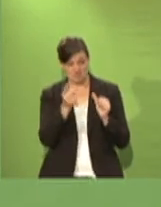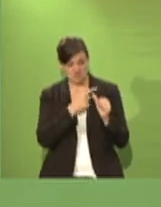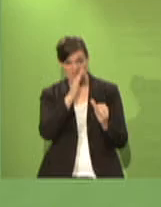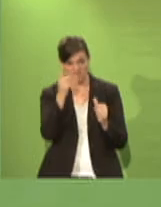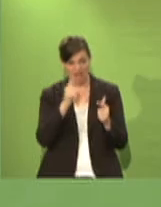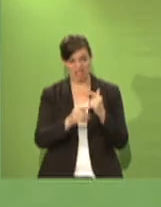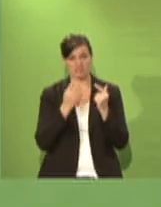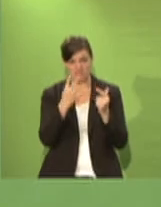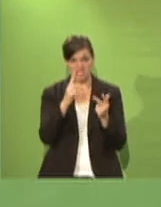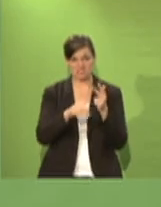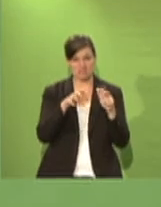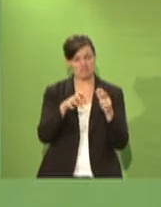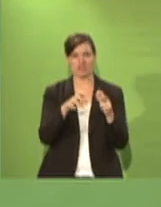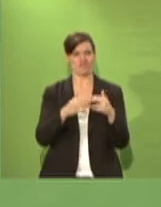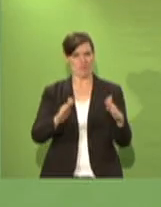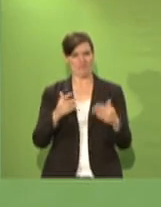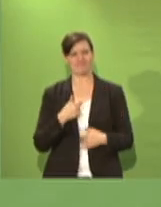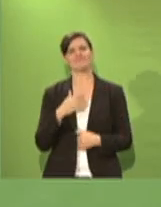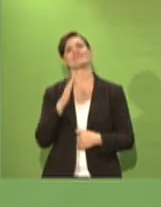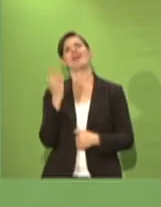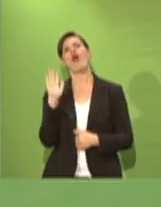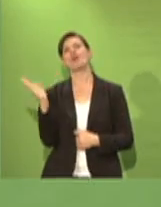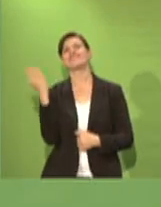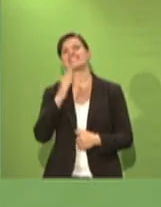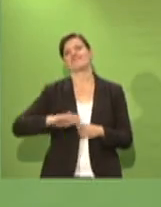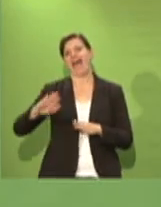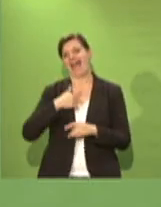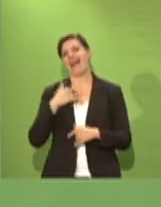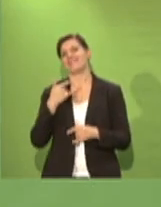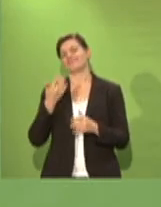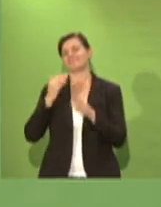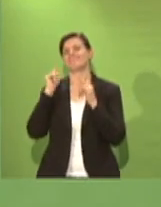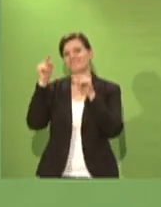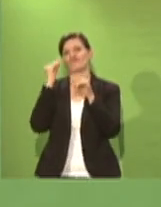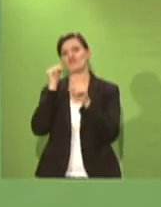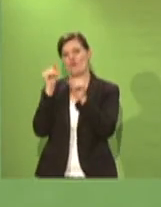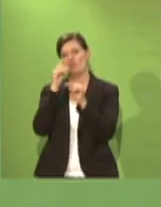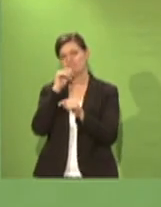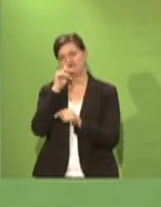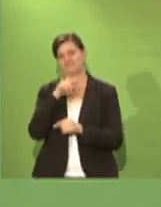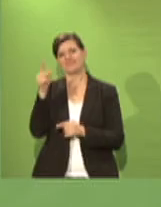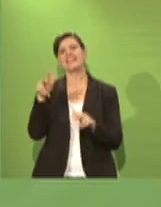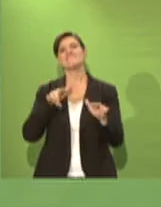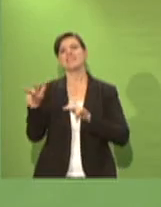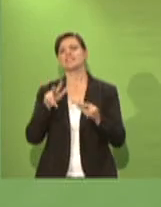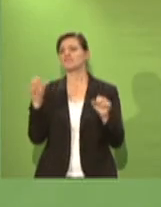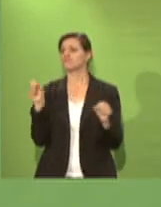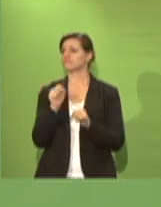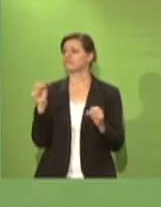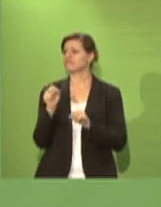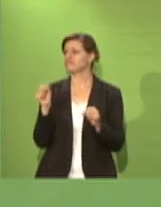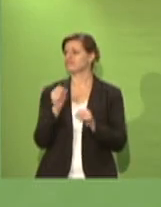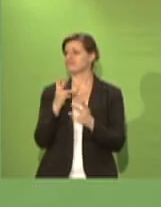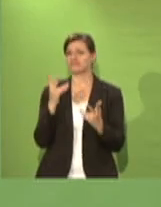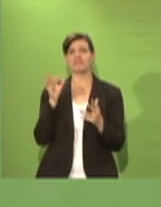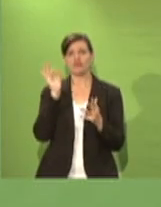aus Ostwestfalen und da ist Wissenschaft und Wirtschaft ein großer Bestandteil der ländlichen